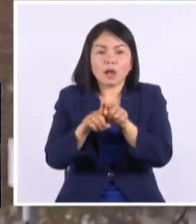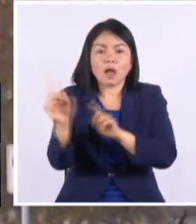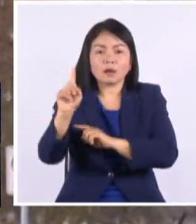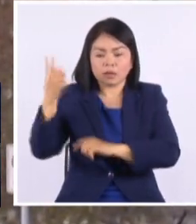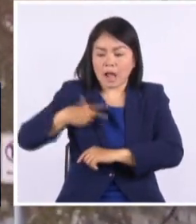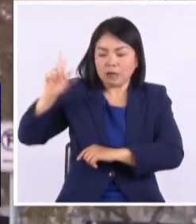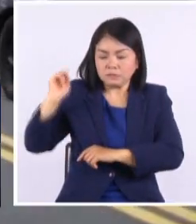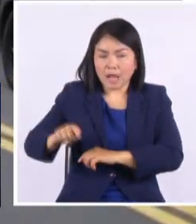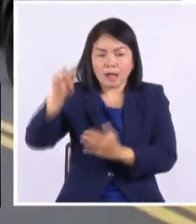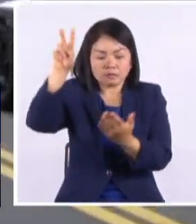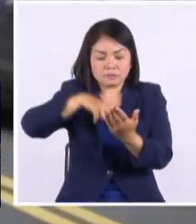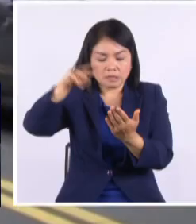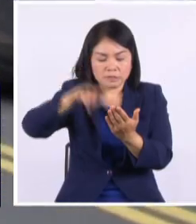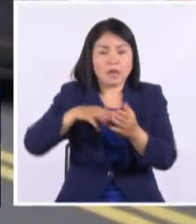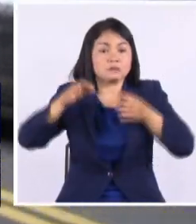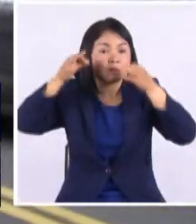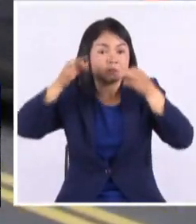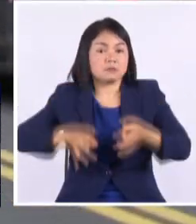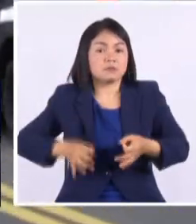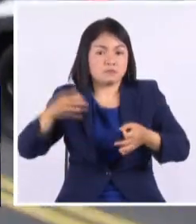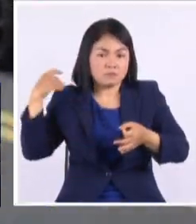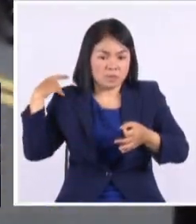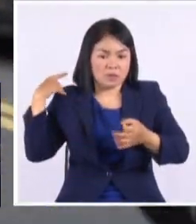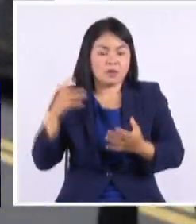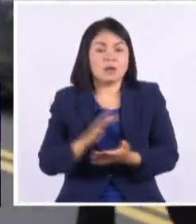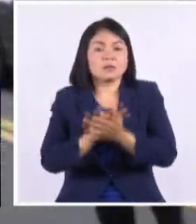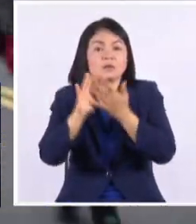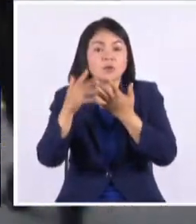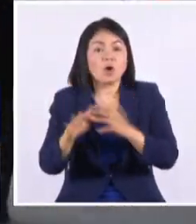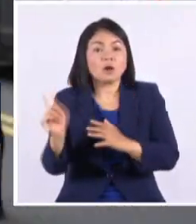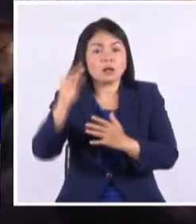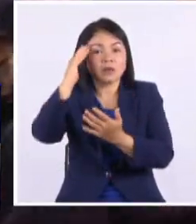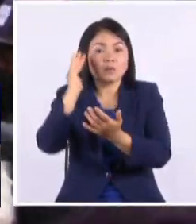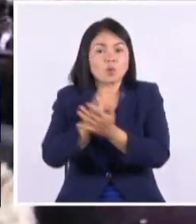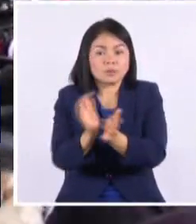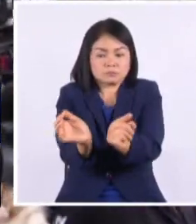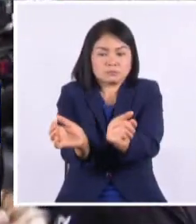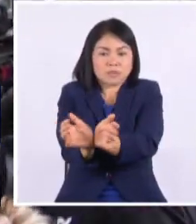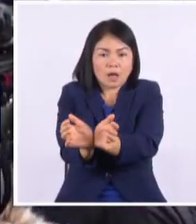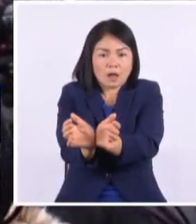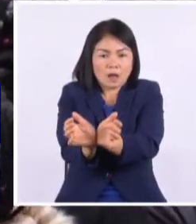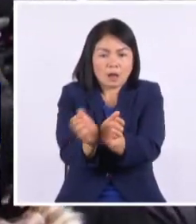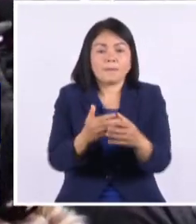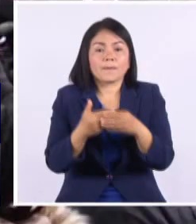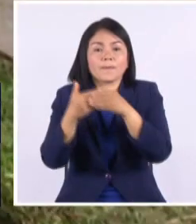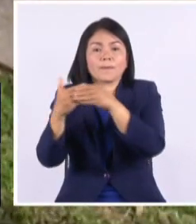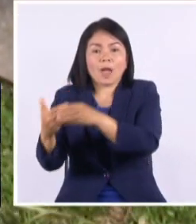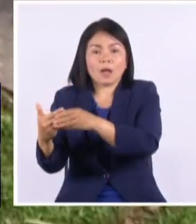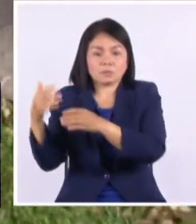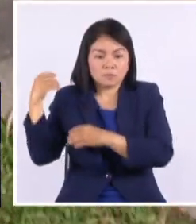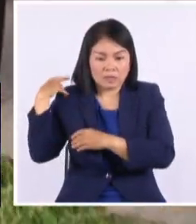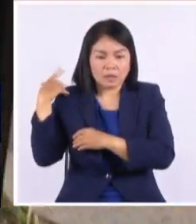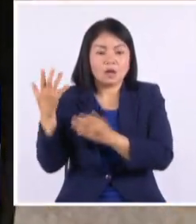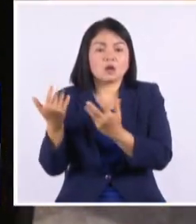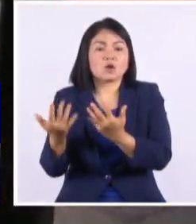ศาลอ่านคำพิพากษาจบนะครับจากนั้นก็ถูกตำรวจใส่กุญแจมือนำตัวออกจากศาลไปนะครับเพื่อ